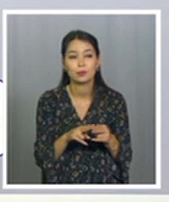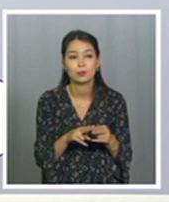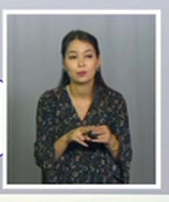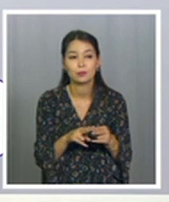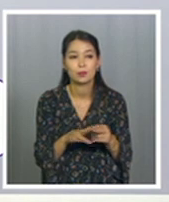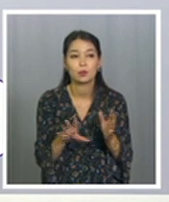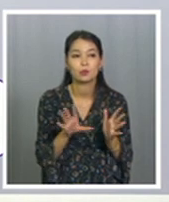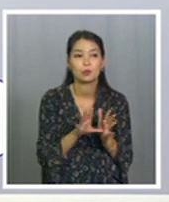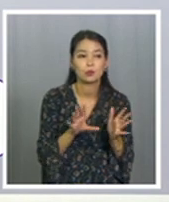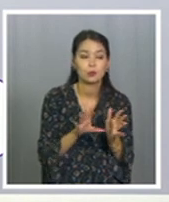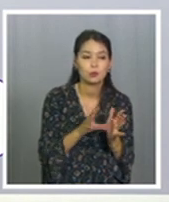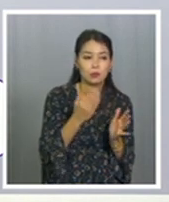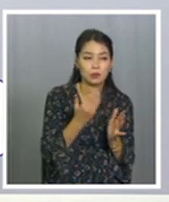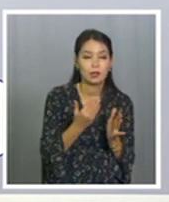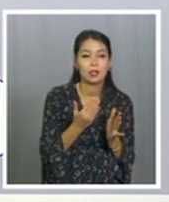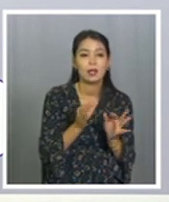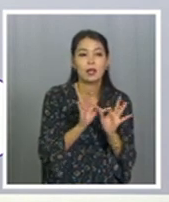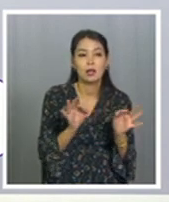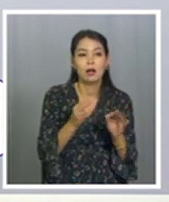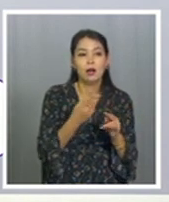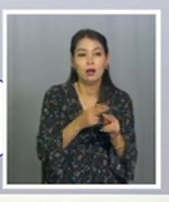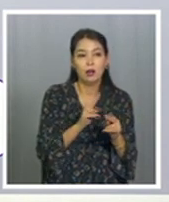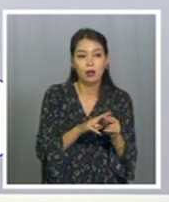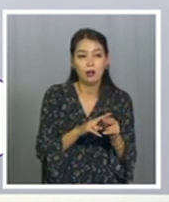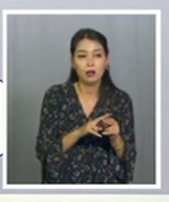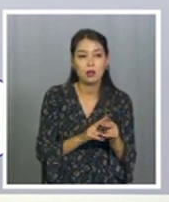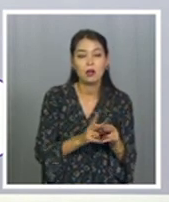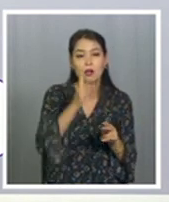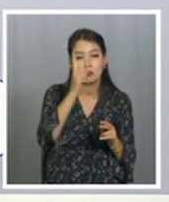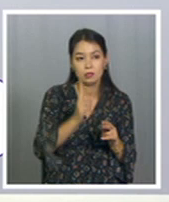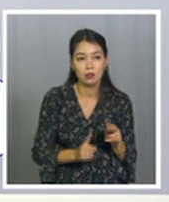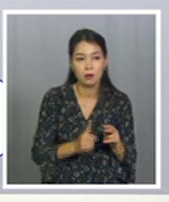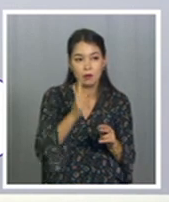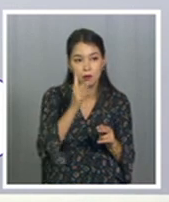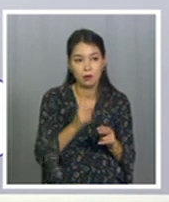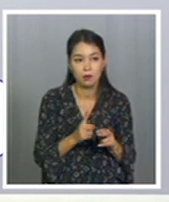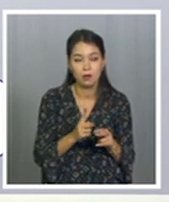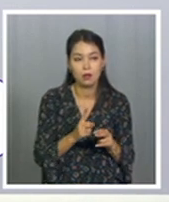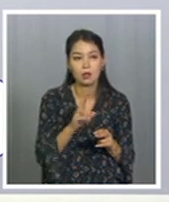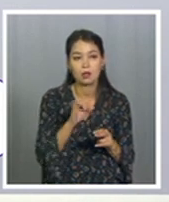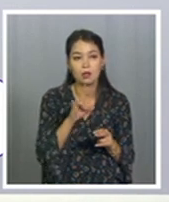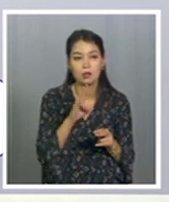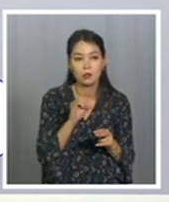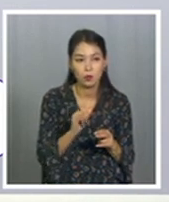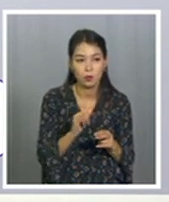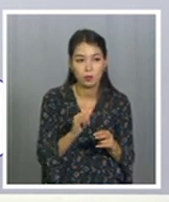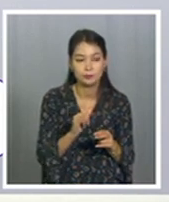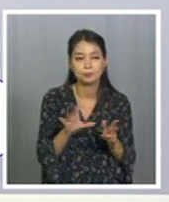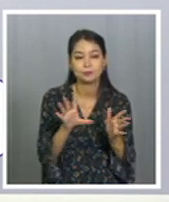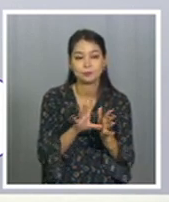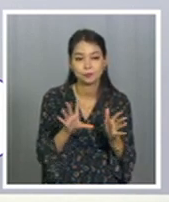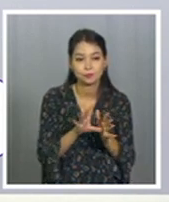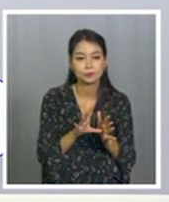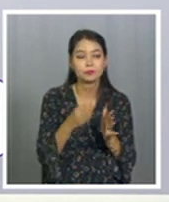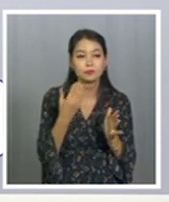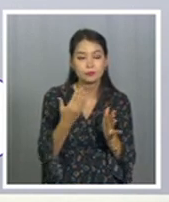тоқ көзіміз идеал болғандықтан, мынау тізбектің мынау бөлігінде кернеу, яғни электр қозғаушы күшке